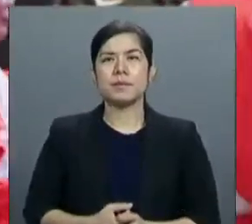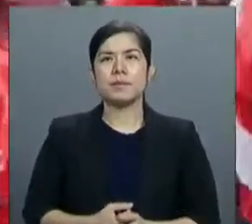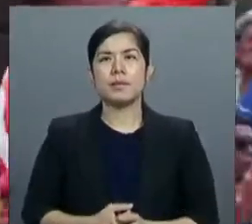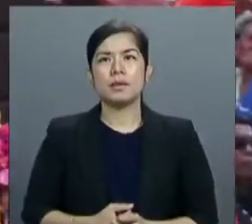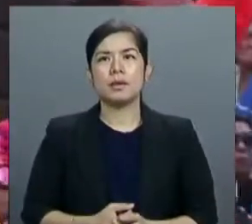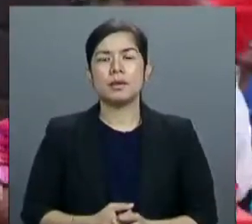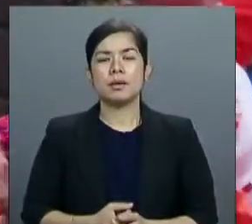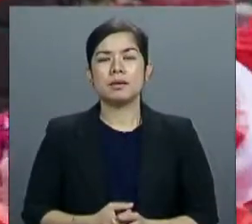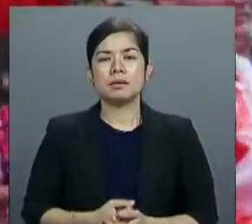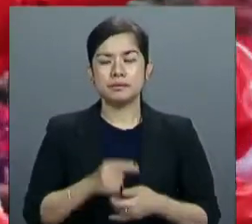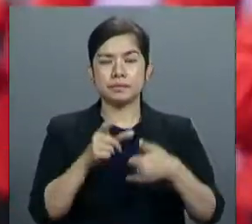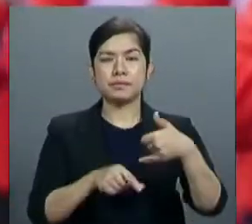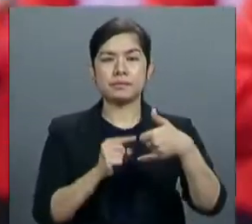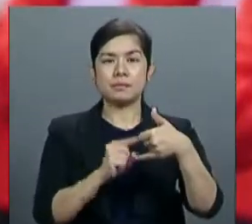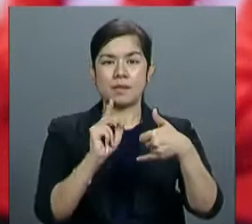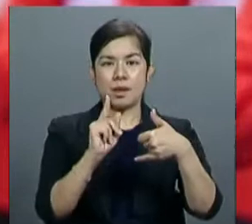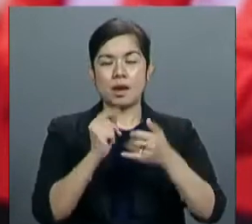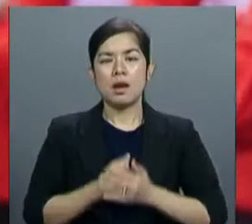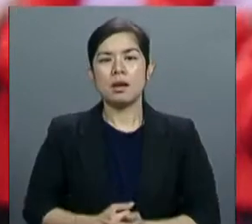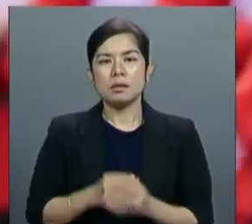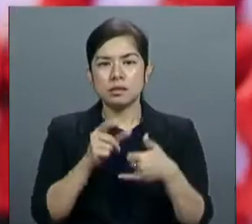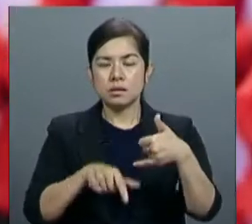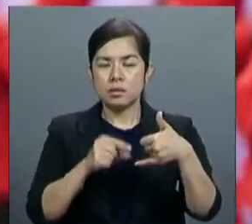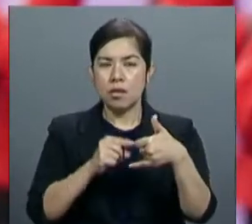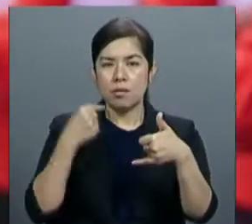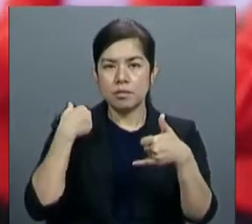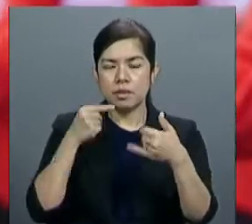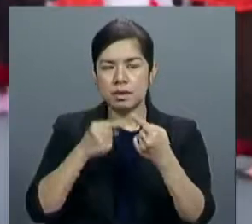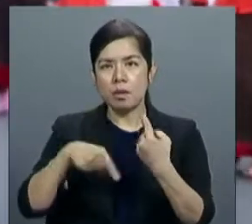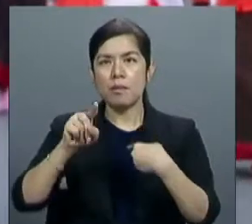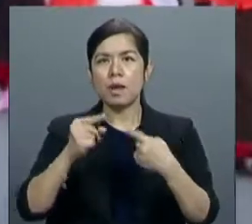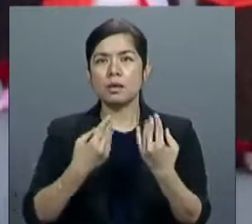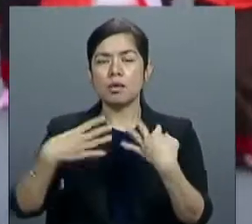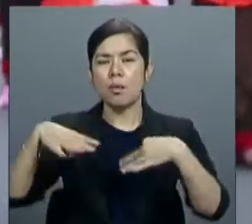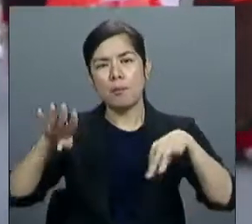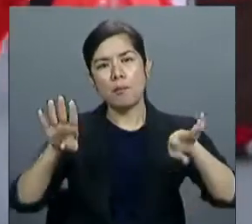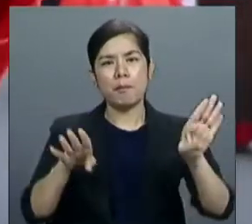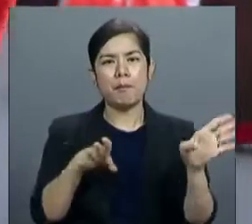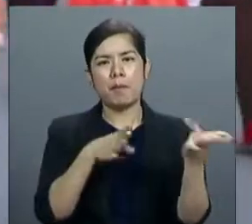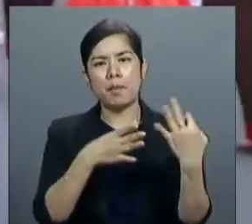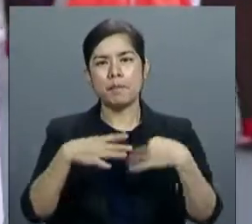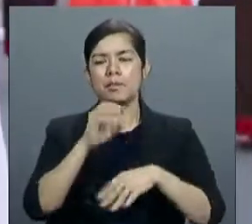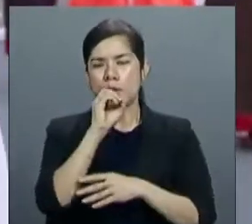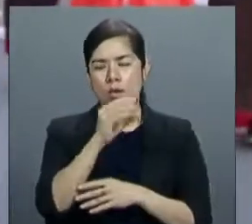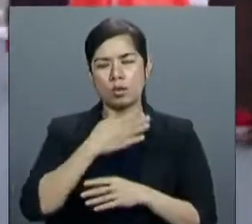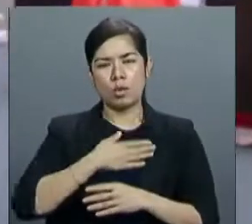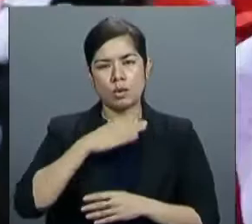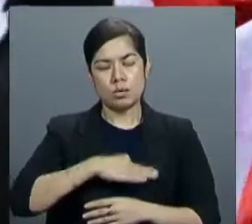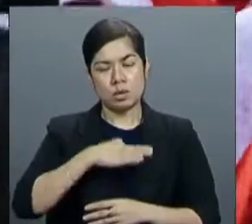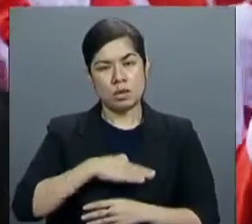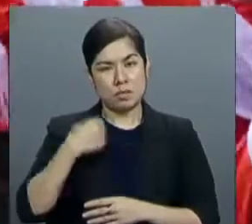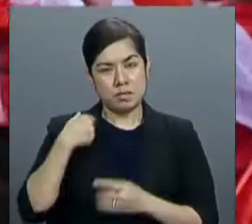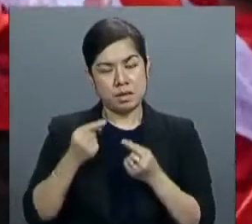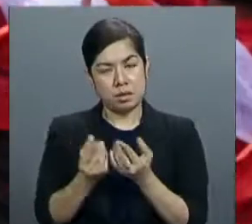จุฑารัตน์ช้าช้างโมซึ่งเข้าร่วมพิธีรำบวงสรวงครั้งนี้กล่าวว่าสิ่งที่ตนได้รับคือความมีระเบียบวินัยม